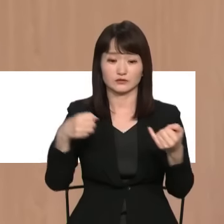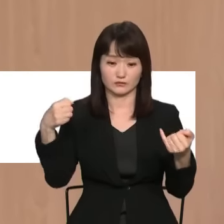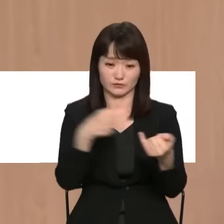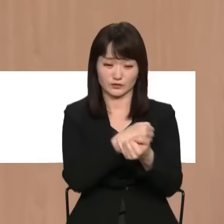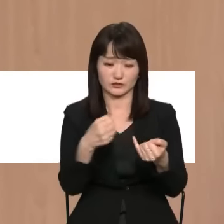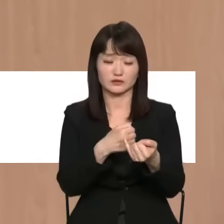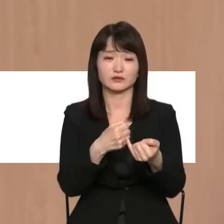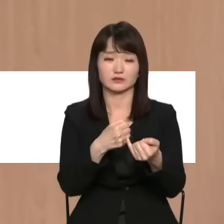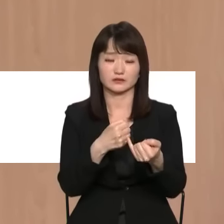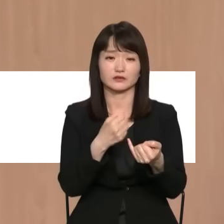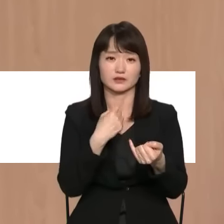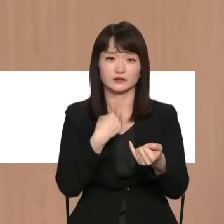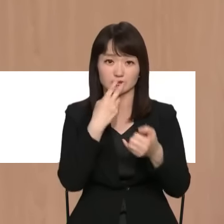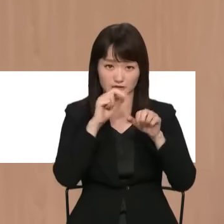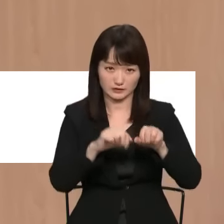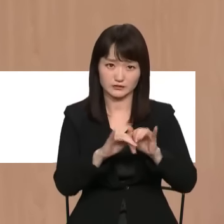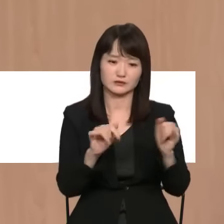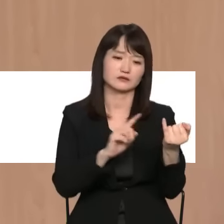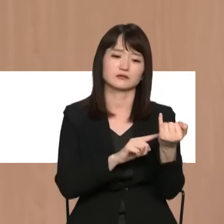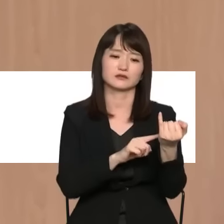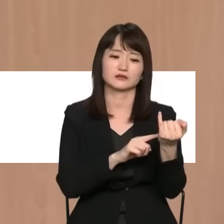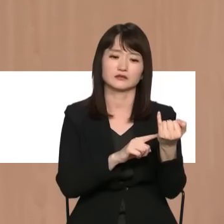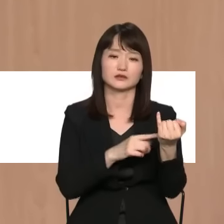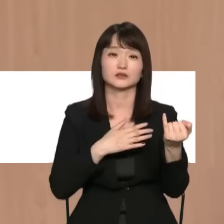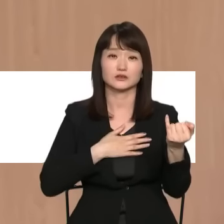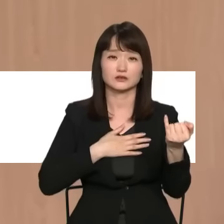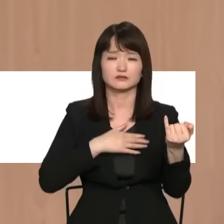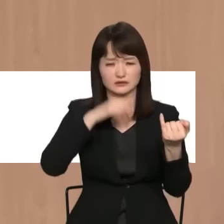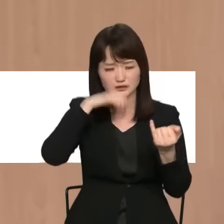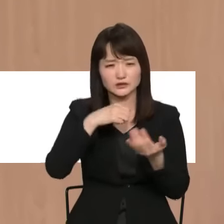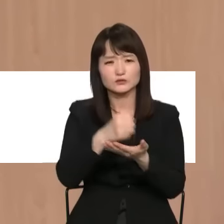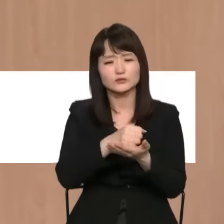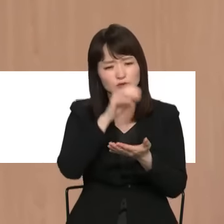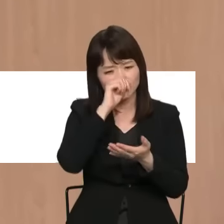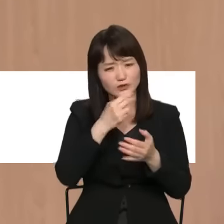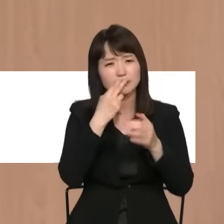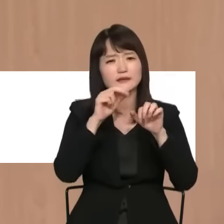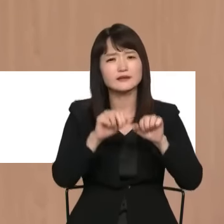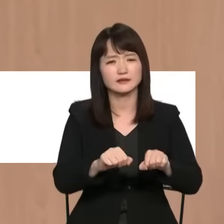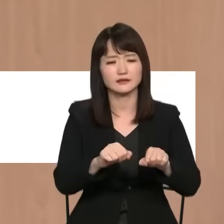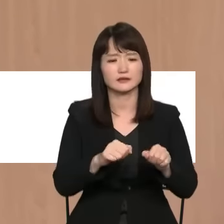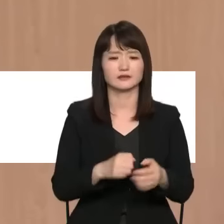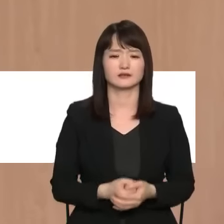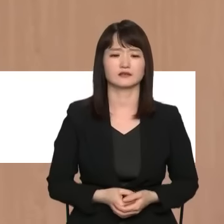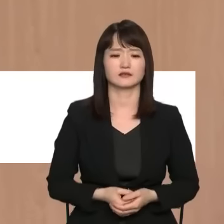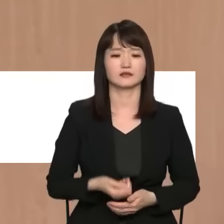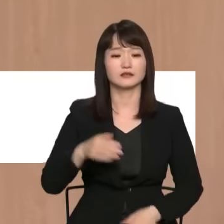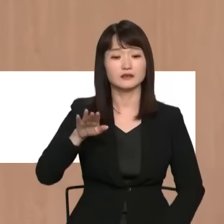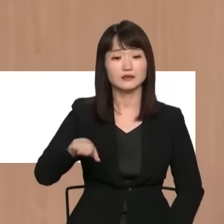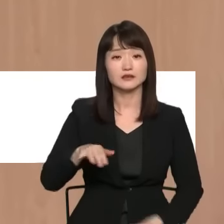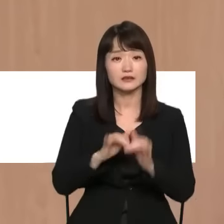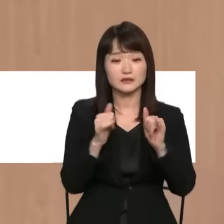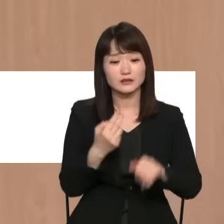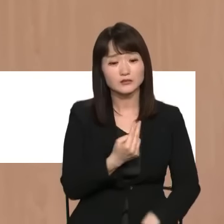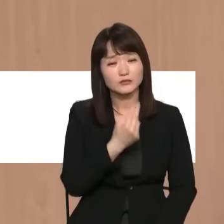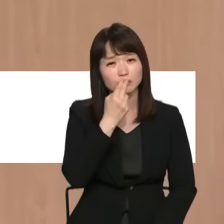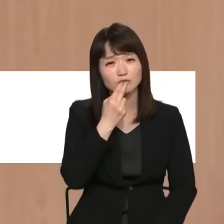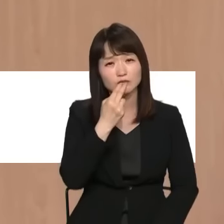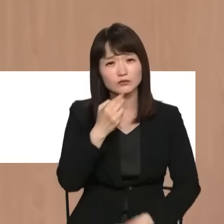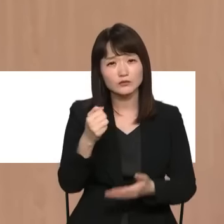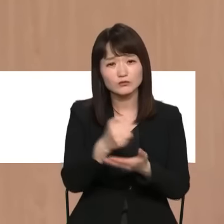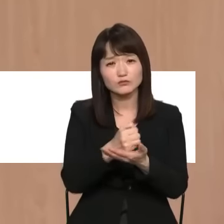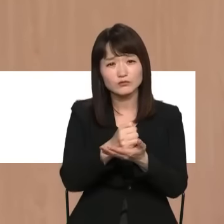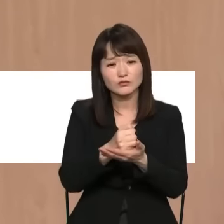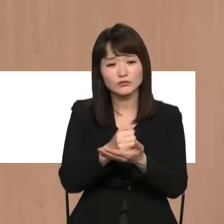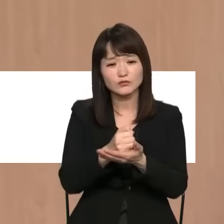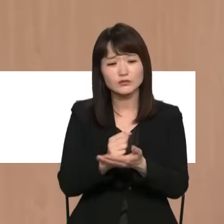생존자이기도 합니다. 저는 그냥 운이 좋아 살아남았습니다. 그런데 사람 목숨이